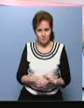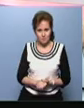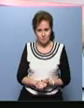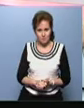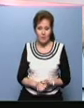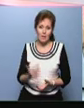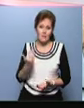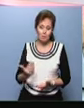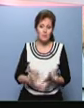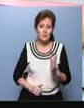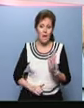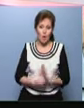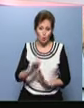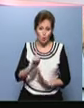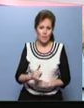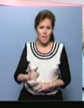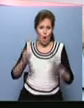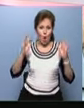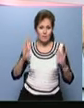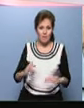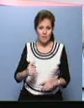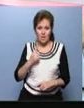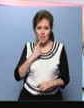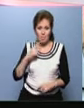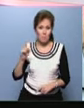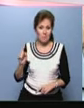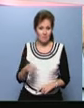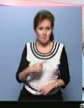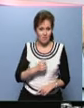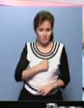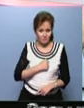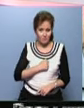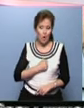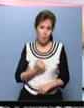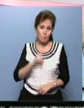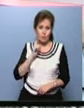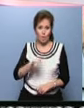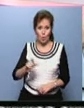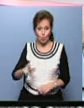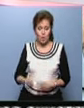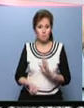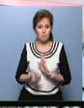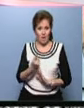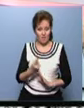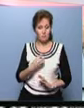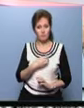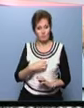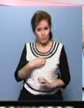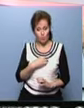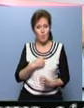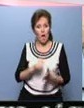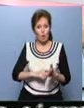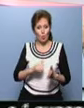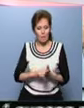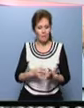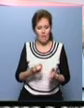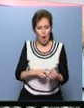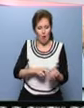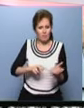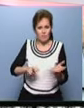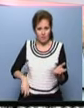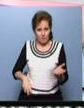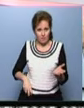Сегодня стартует осенний призыв, а у молодых людей появился весомый аргумент не отлынивать от исполнения своего долга. Служба в